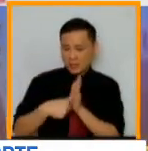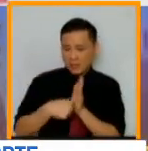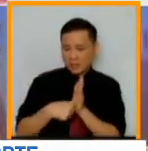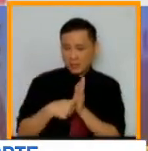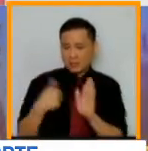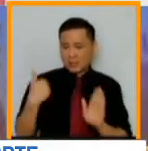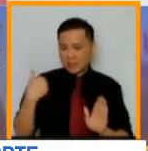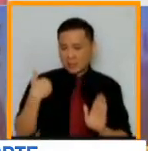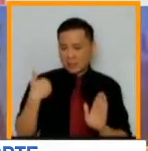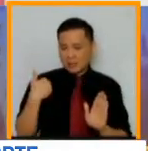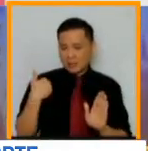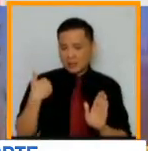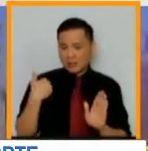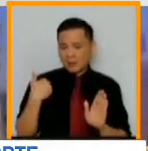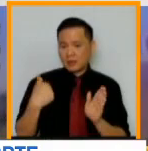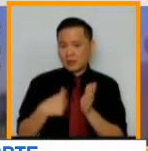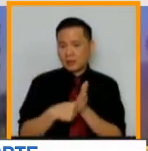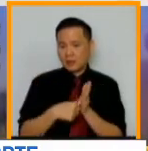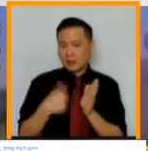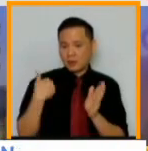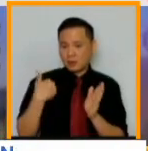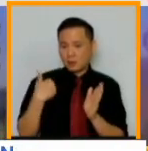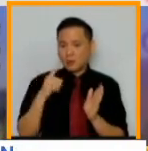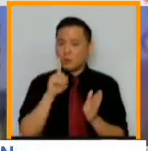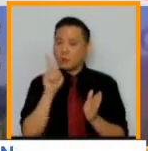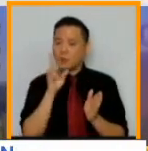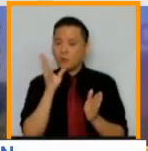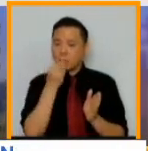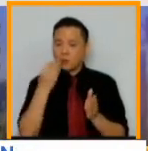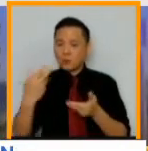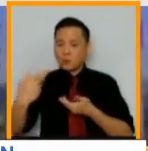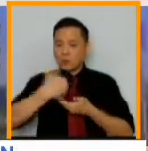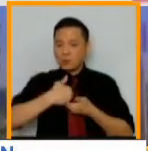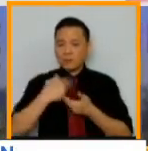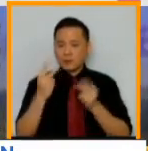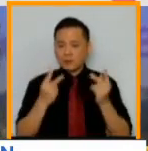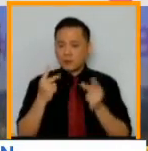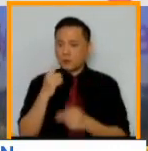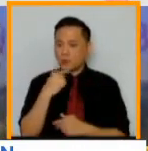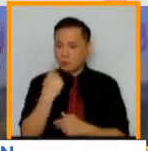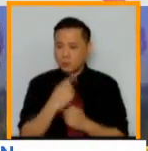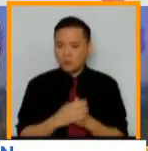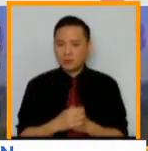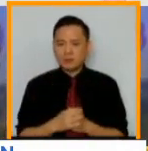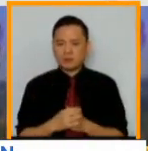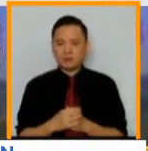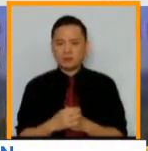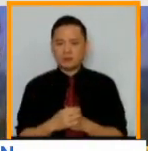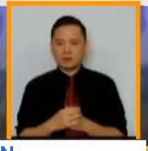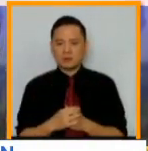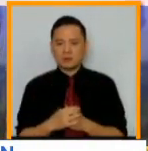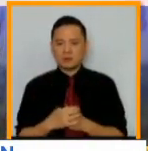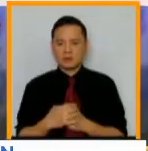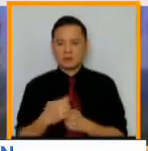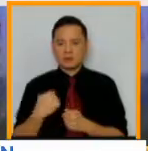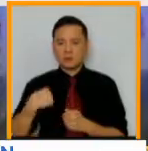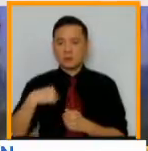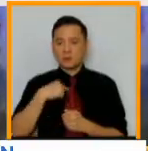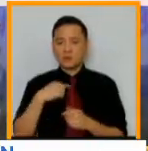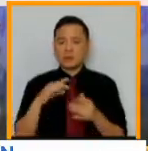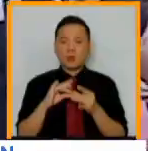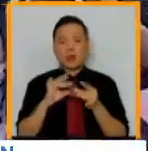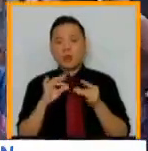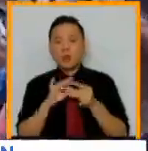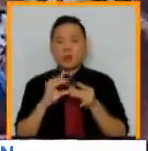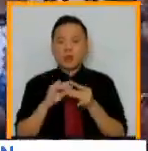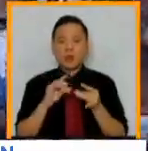Yun po yung makakabuti sa bayan natin kesa niligawan tayo matatamis na salita pero kampanya lang naman tayo na